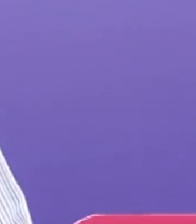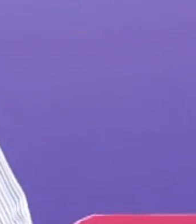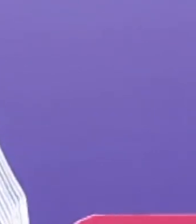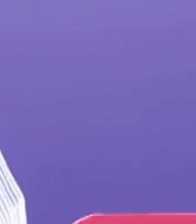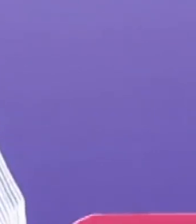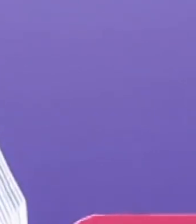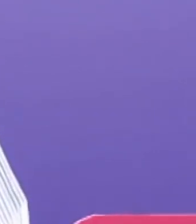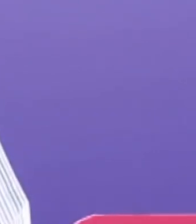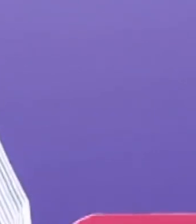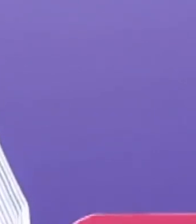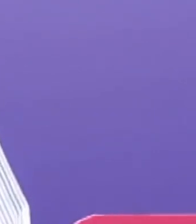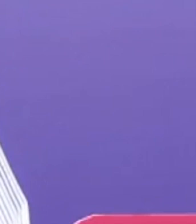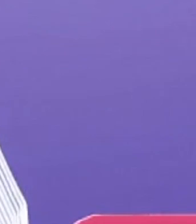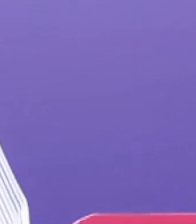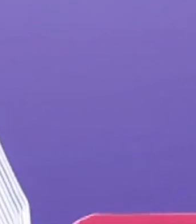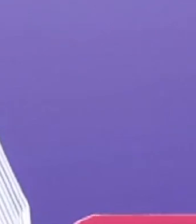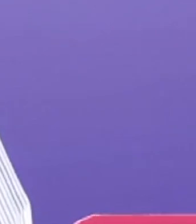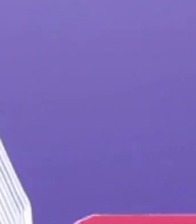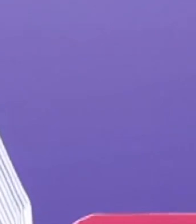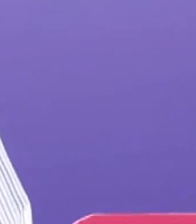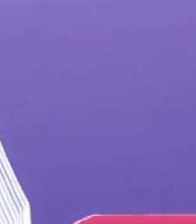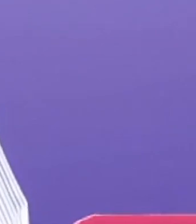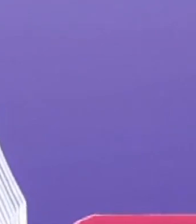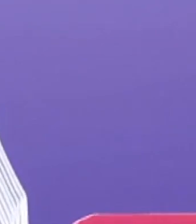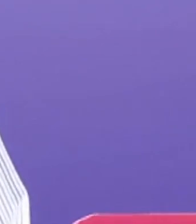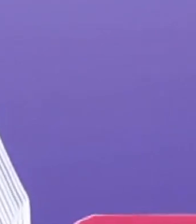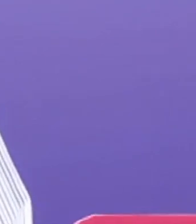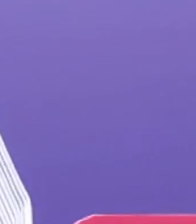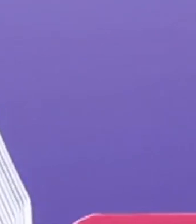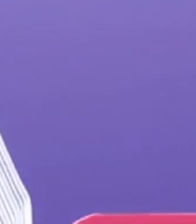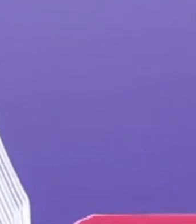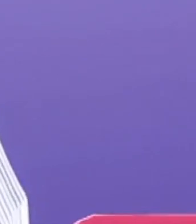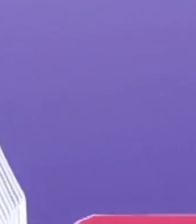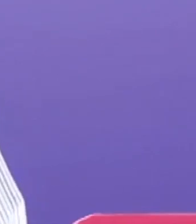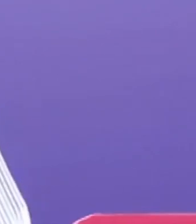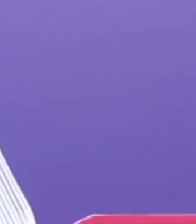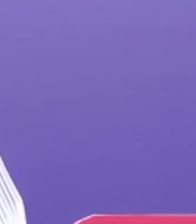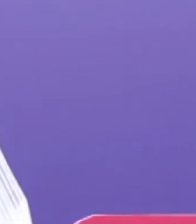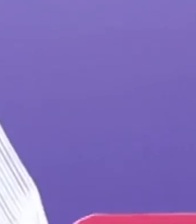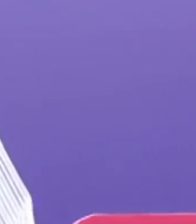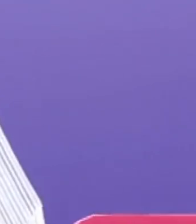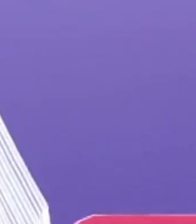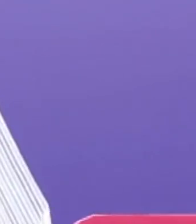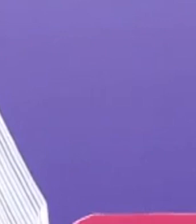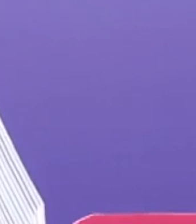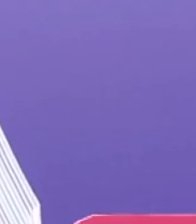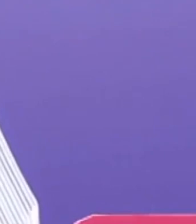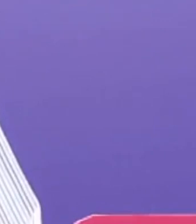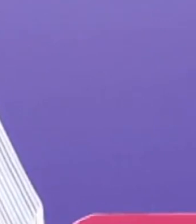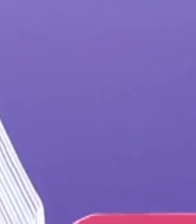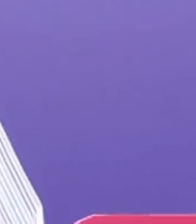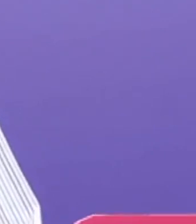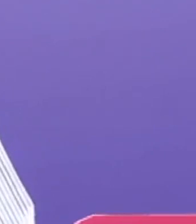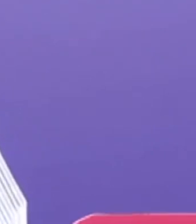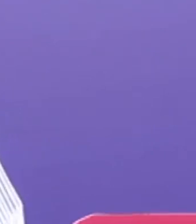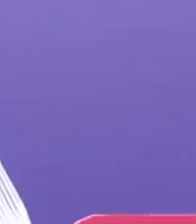การติดตามอาการไม่พึงประสงค์หลังการฉีดสูตรไข้นะครับอัตราการเจอเหตุการณ์ไม่พึงประสงค์หรือว่าอาการข้างเคียงเนี่ยไม่แตกต่าง